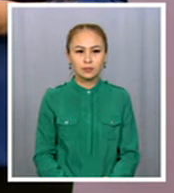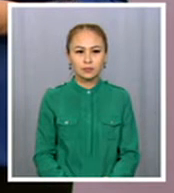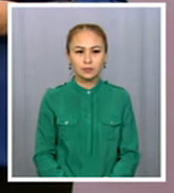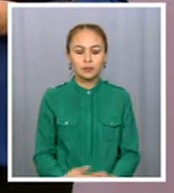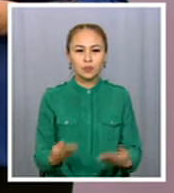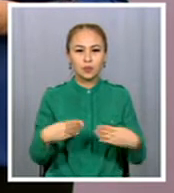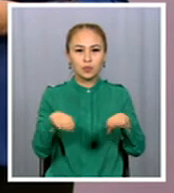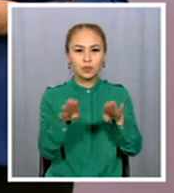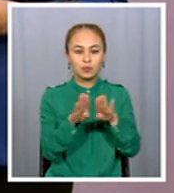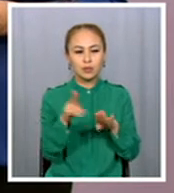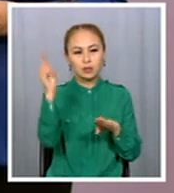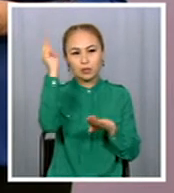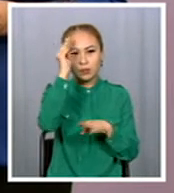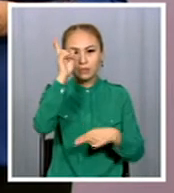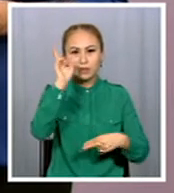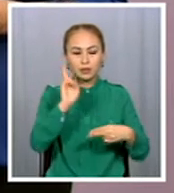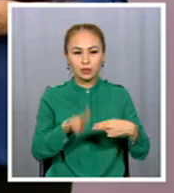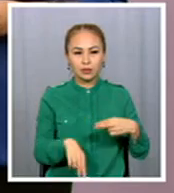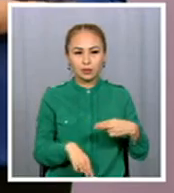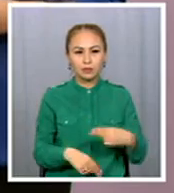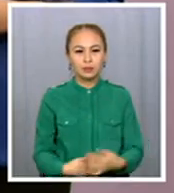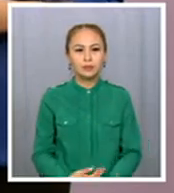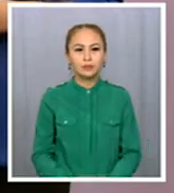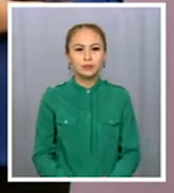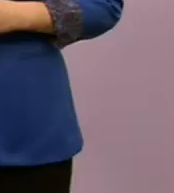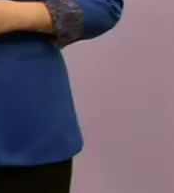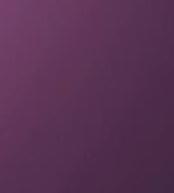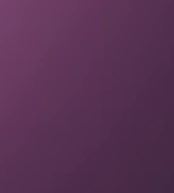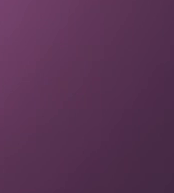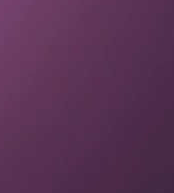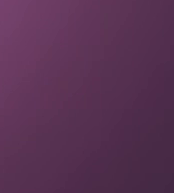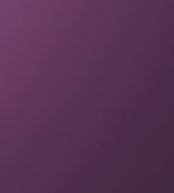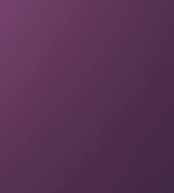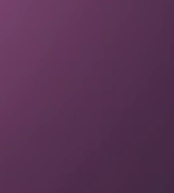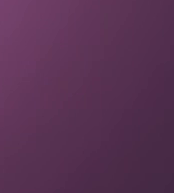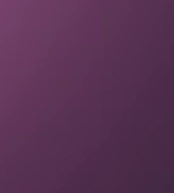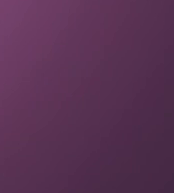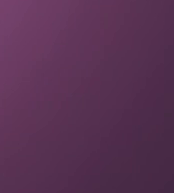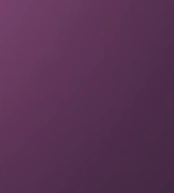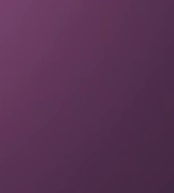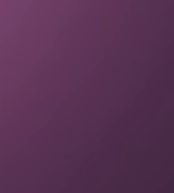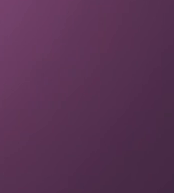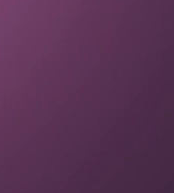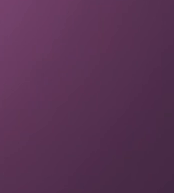Осымен сабағымыз аяқталды. Сау болыңдар, балалар.